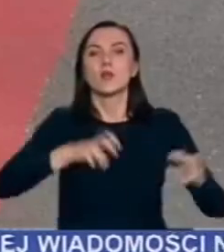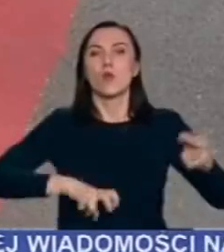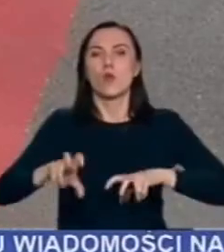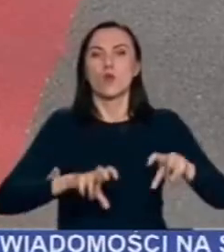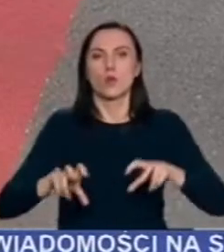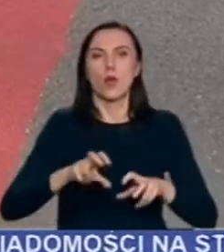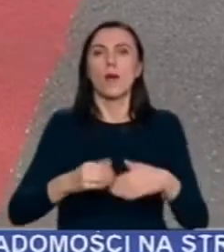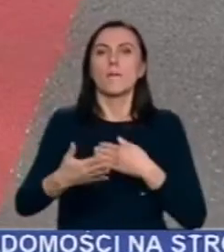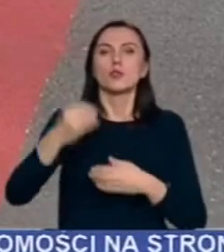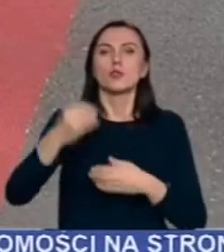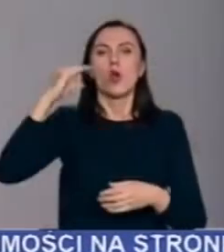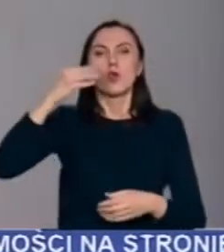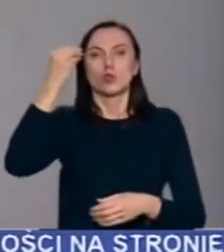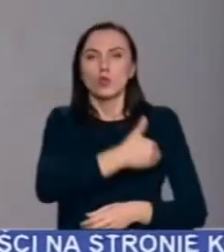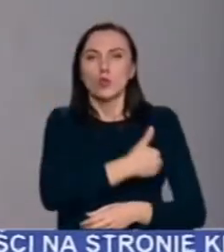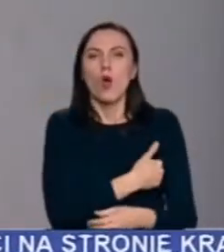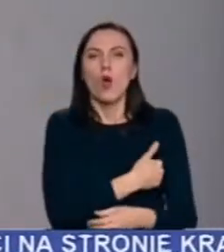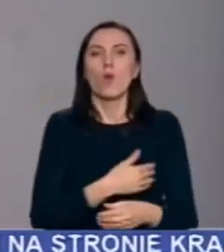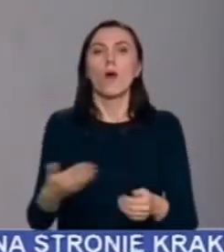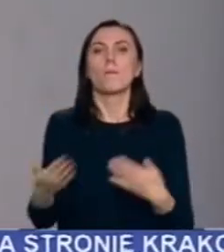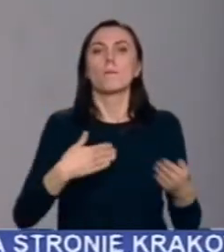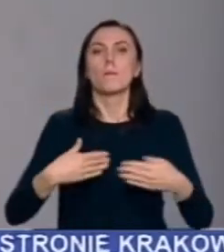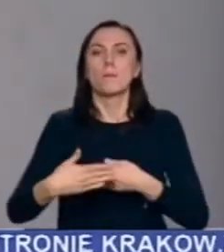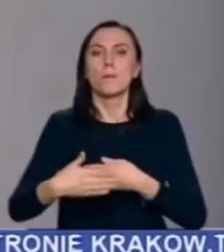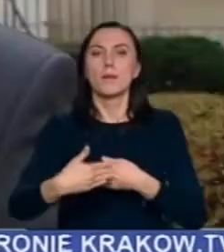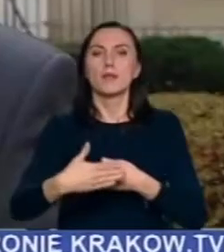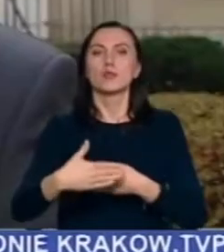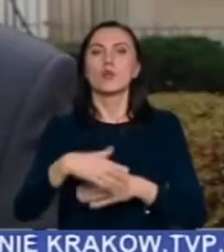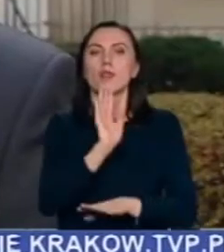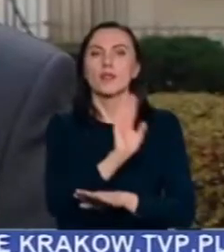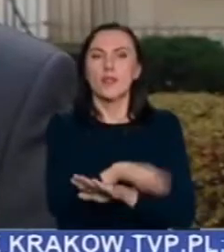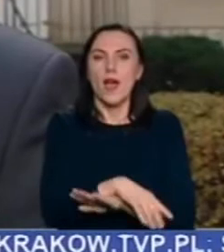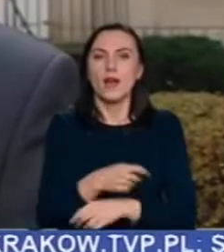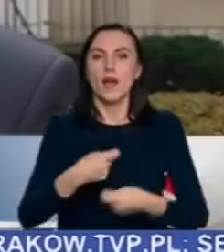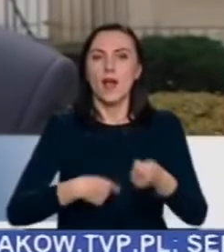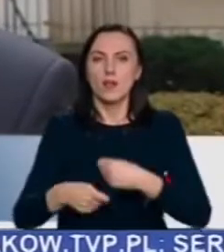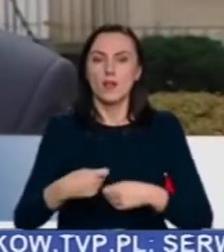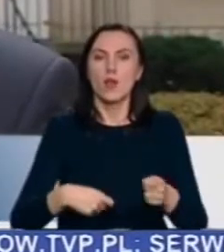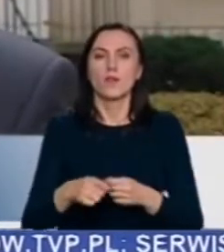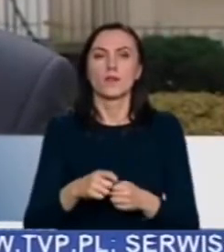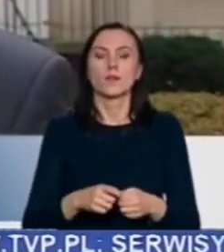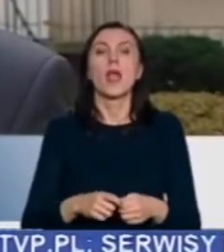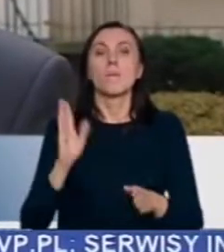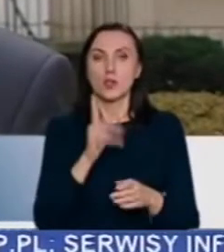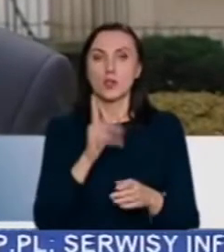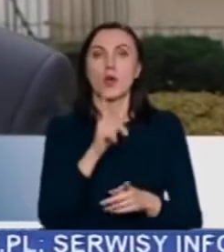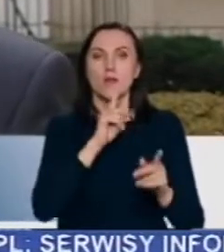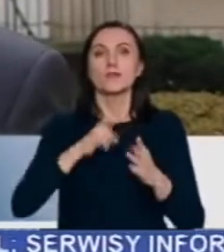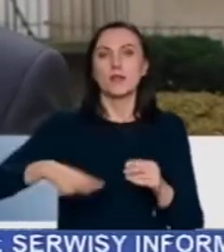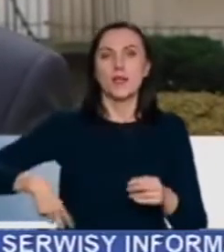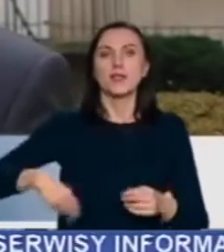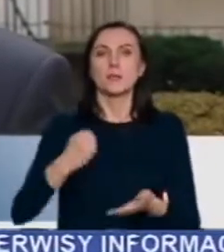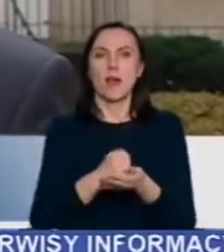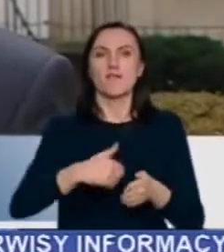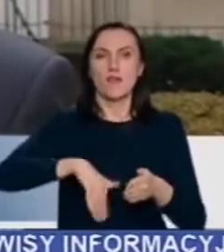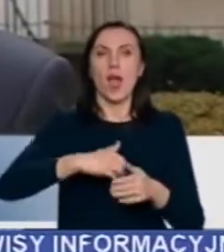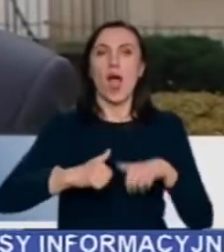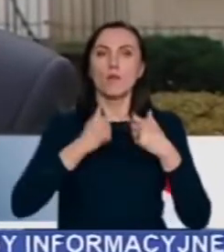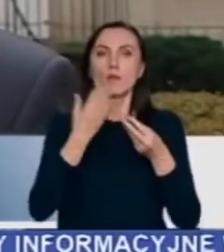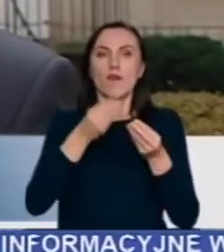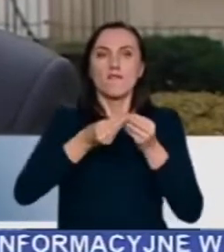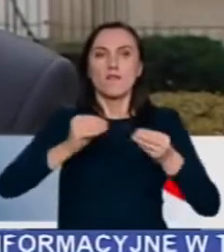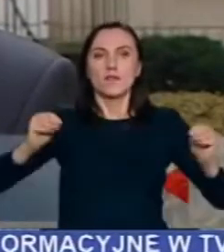zlokalizowane obok szkół, urzędów i placu targowego. Będziemy rozmawiali z Ministerstwem Spraw Wewnętrznych, aby kontynuować ten projekt. Wiemy,